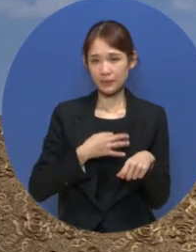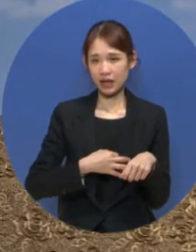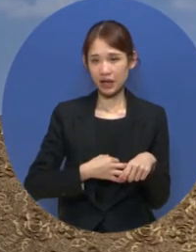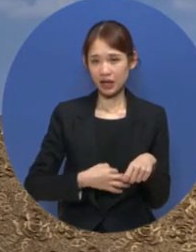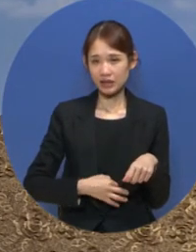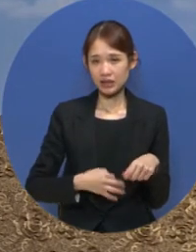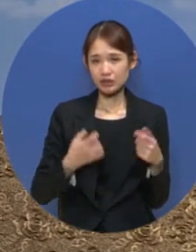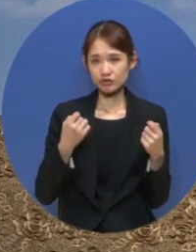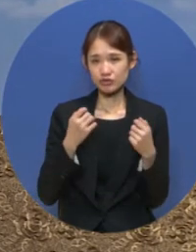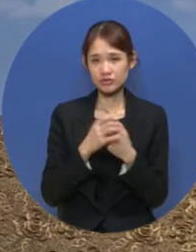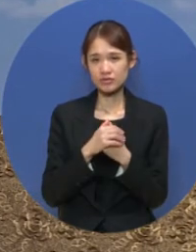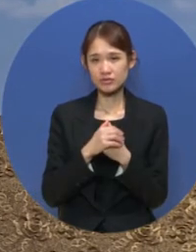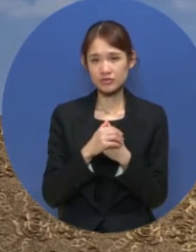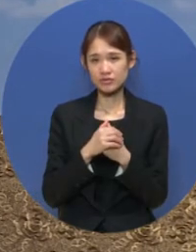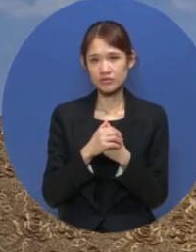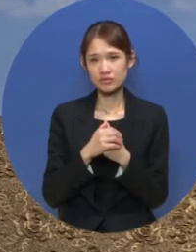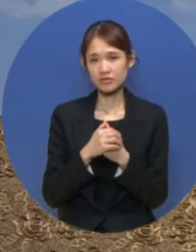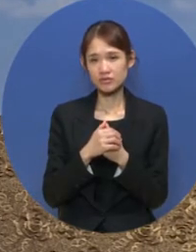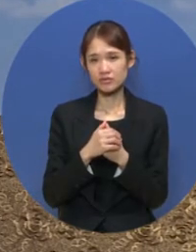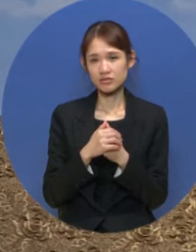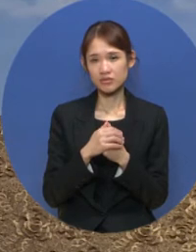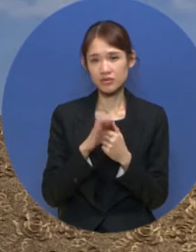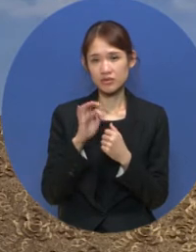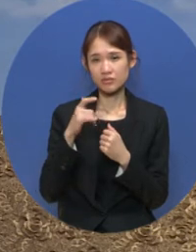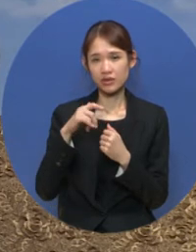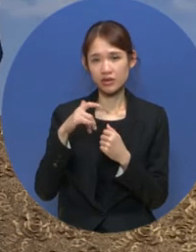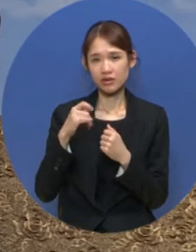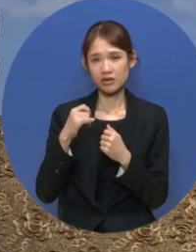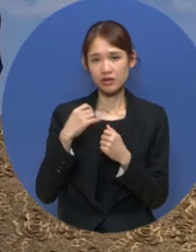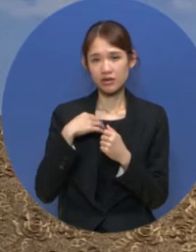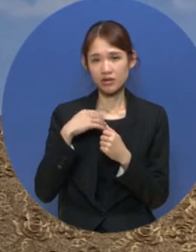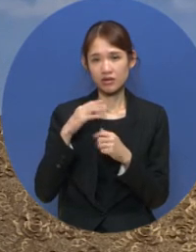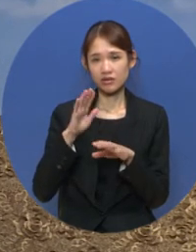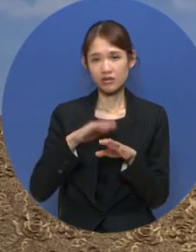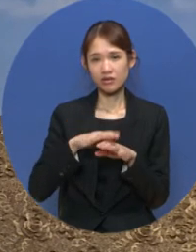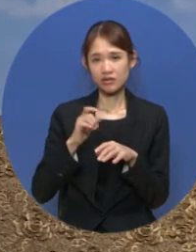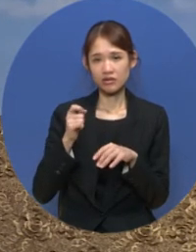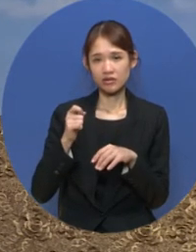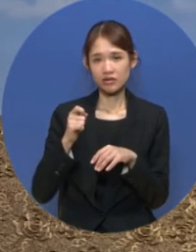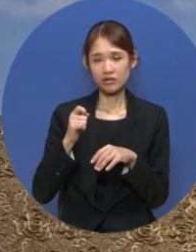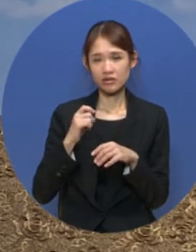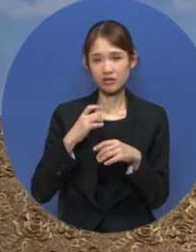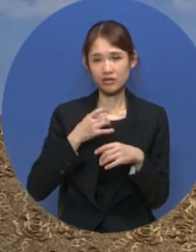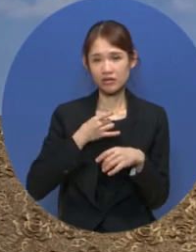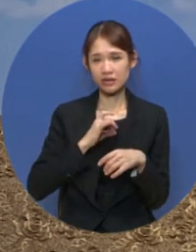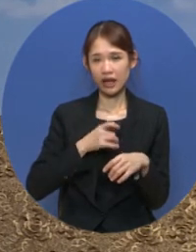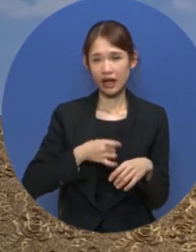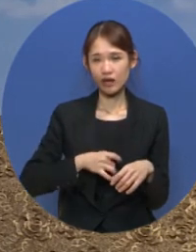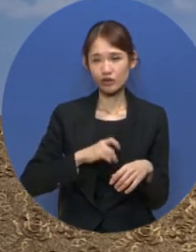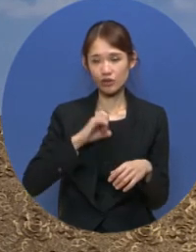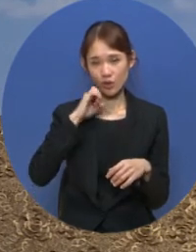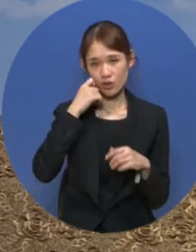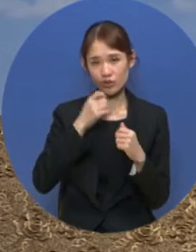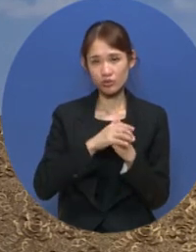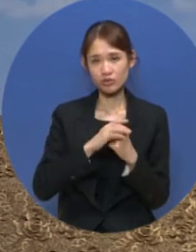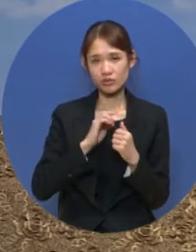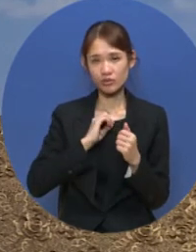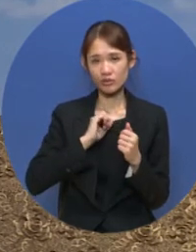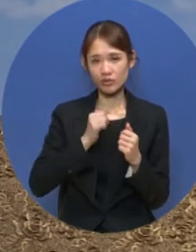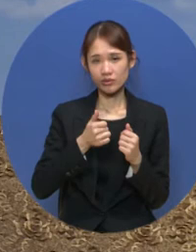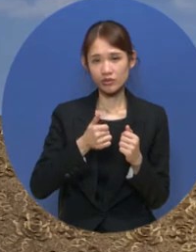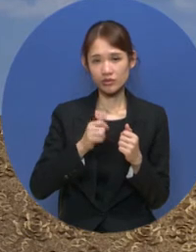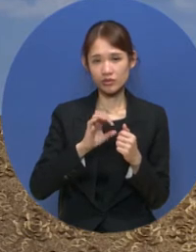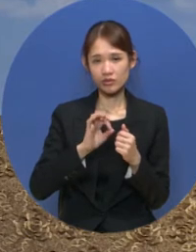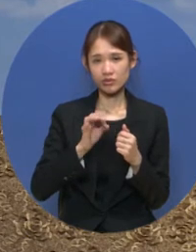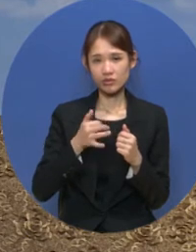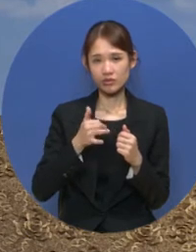같잖아요. 네. 네, 근데 이것도 이제 마그네틱으로 되어 있어서 제가 손이 이렇게 단추를 잠그기 힘들어요. 네. 그래서 이것도 이제 뚝딱딱